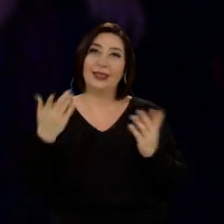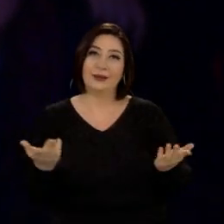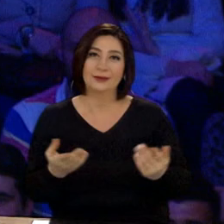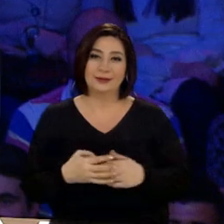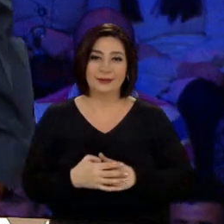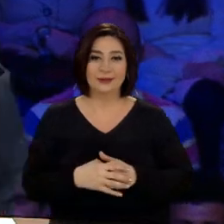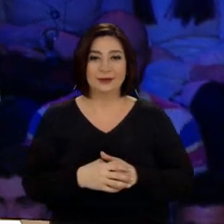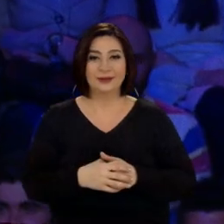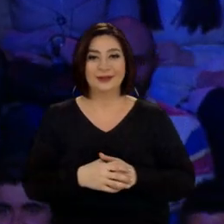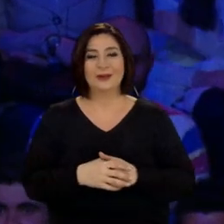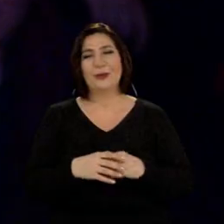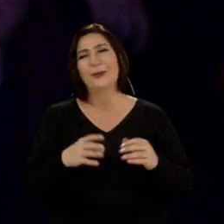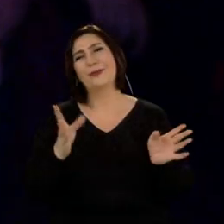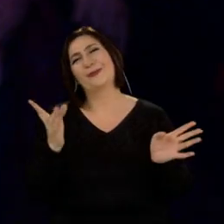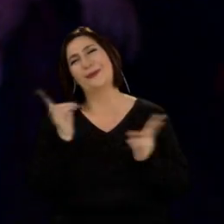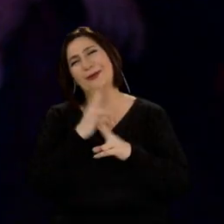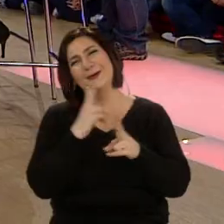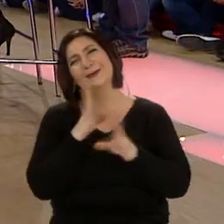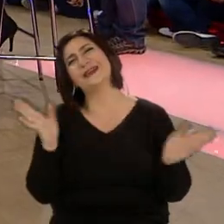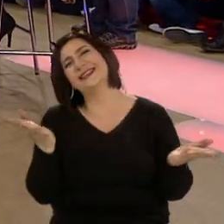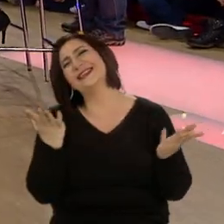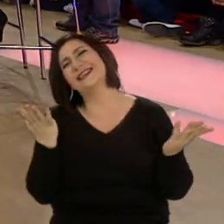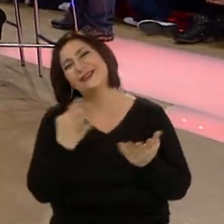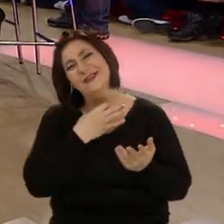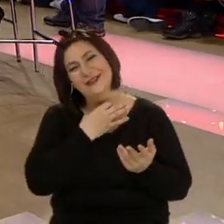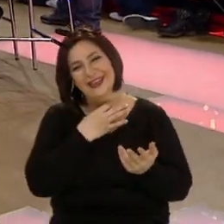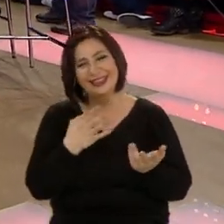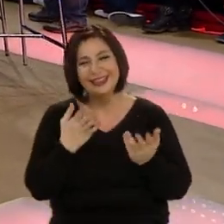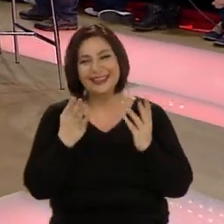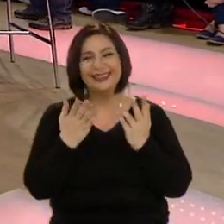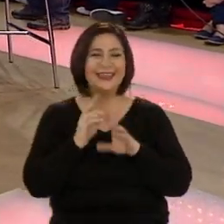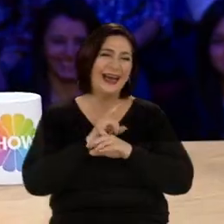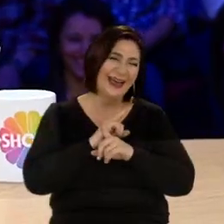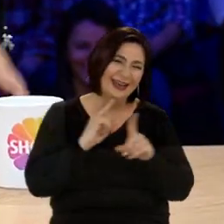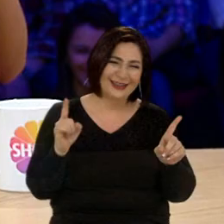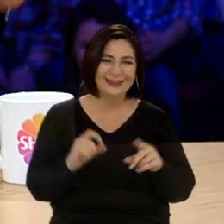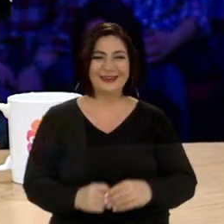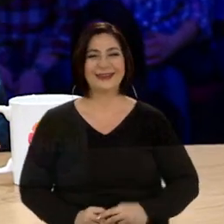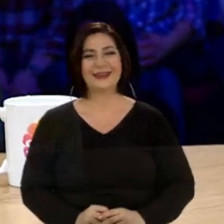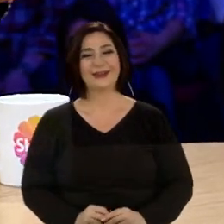It is a dog. Lütfen gülmeyin. Yani destek olarak bile hayır gülmeyin.